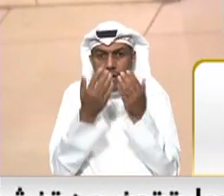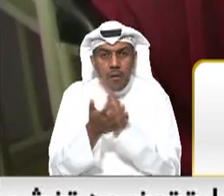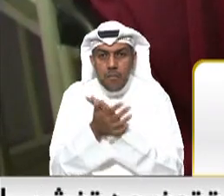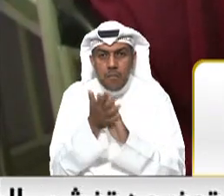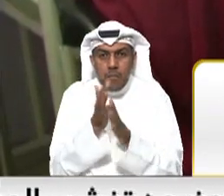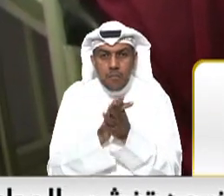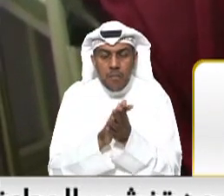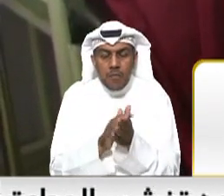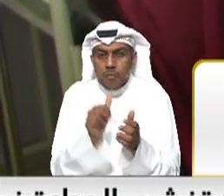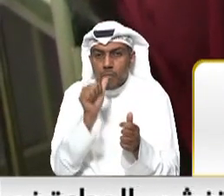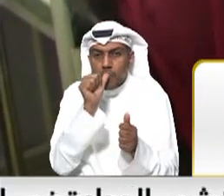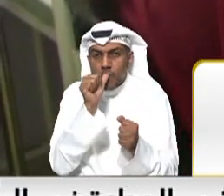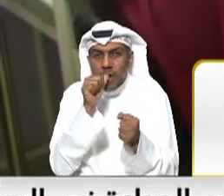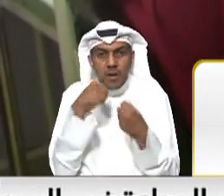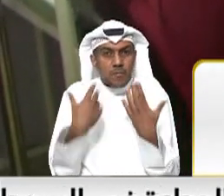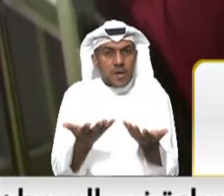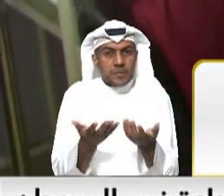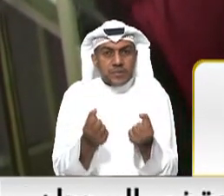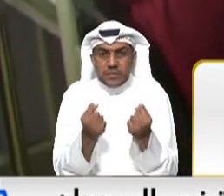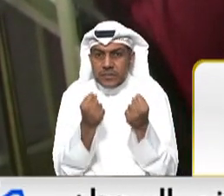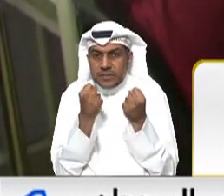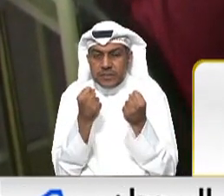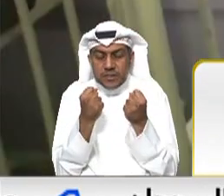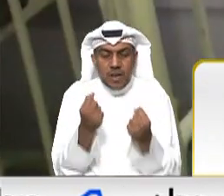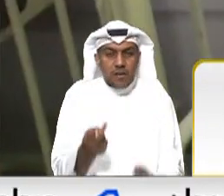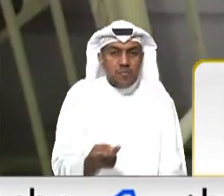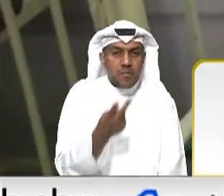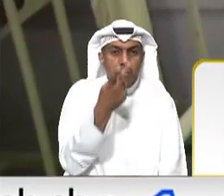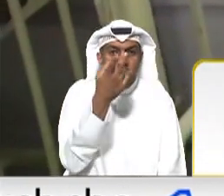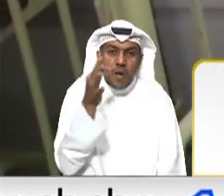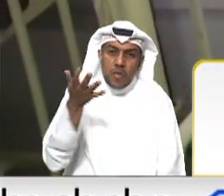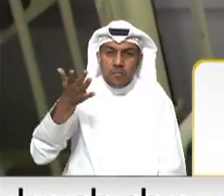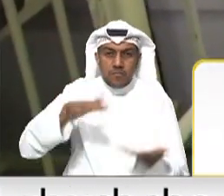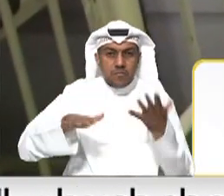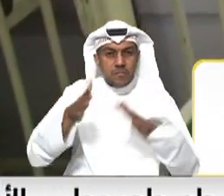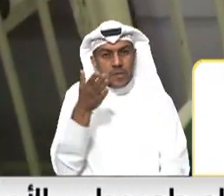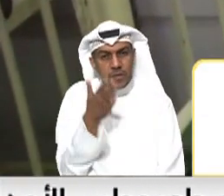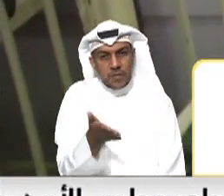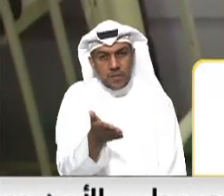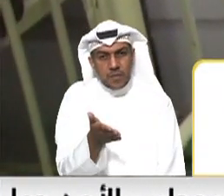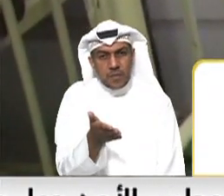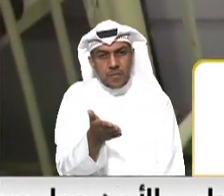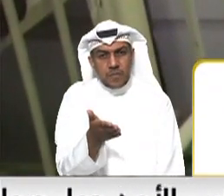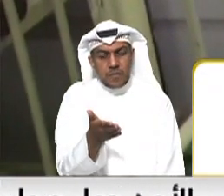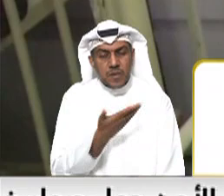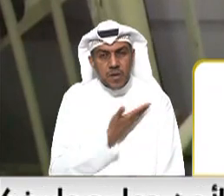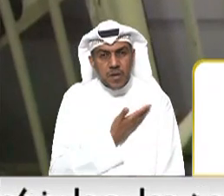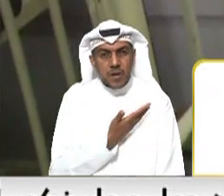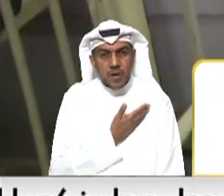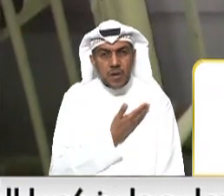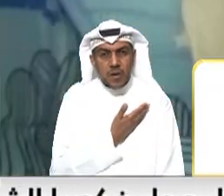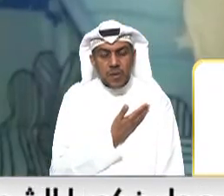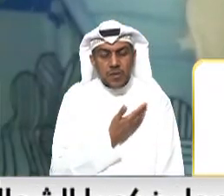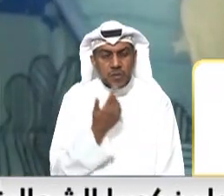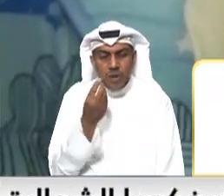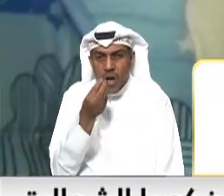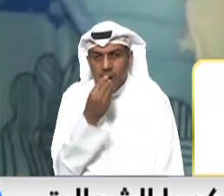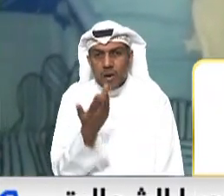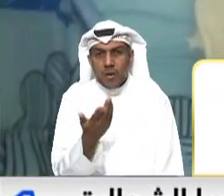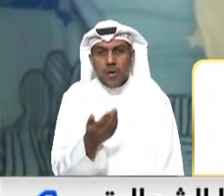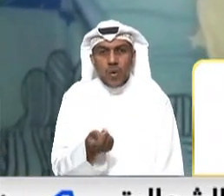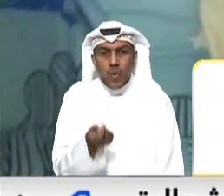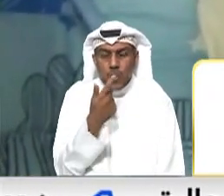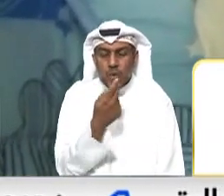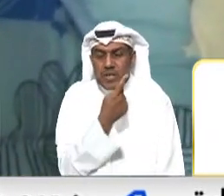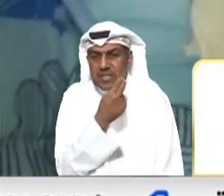والجفاف إلى 37 شهيدا في قطاع غزة، مؤكدة أن الحصيلة المعلنة تعكس ما يصل للمستشفيات